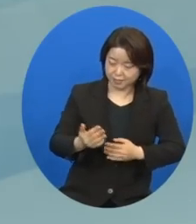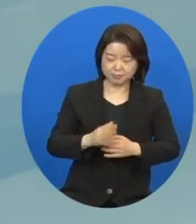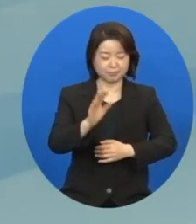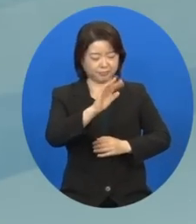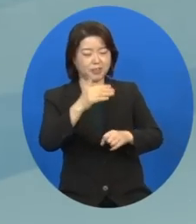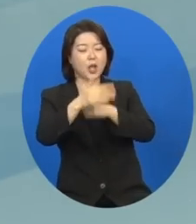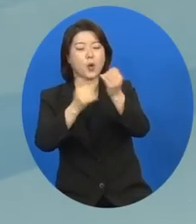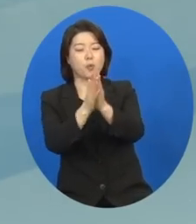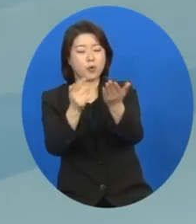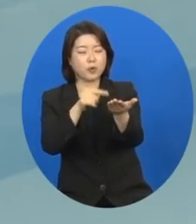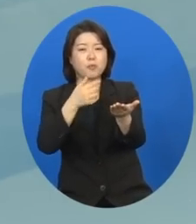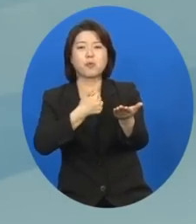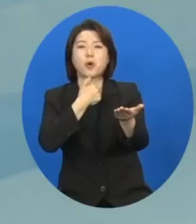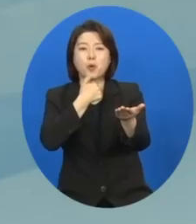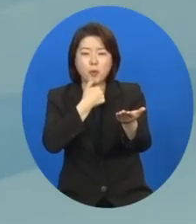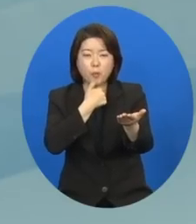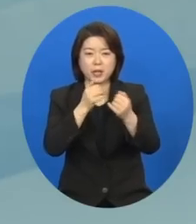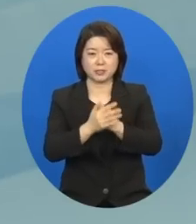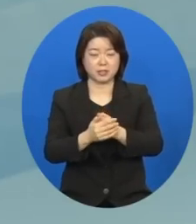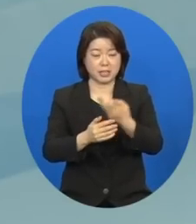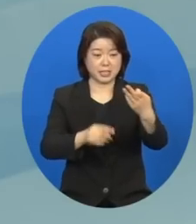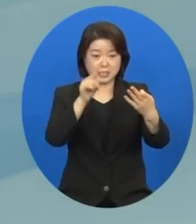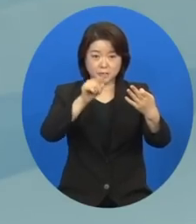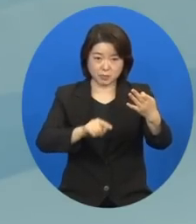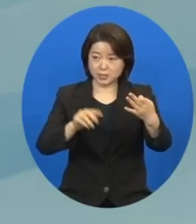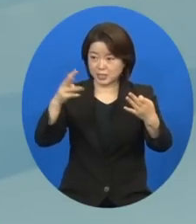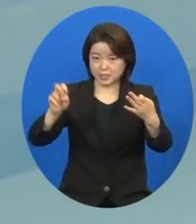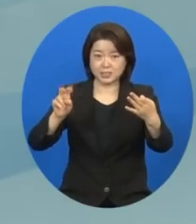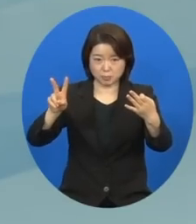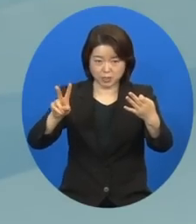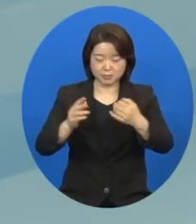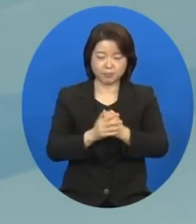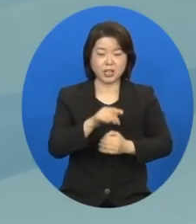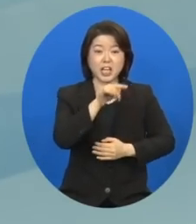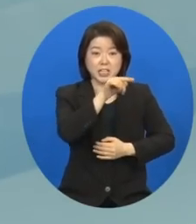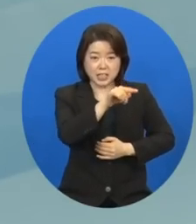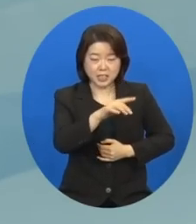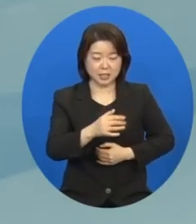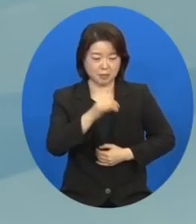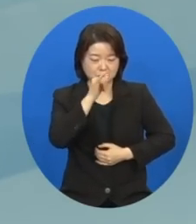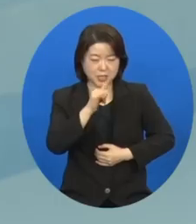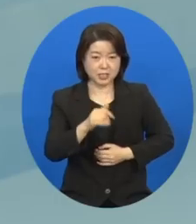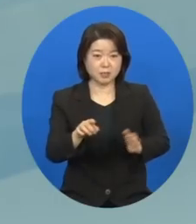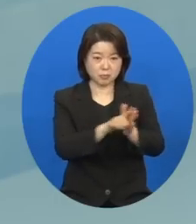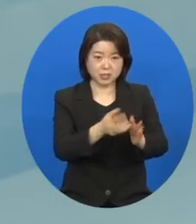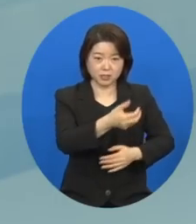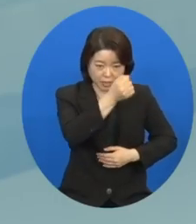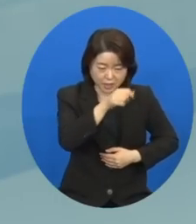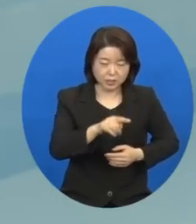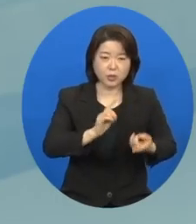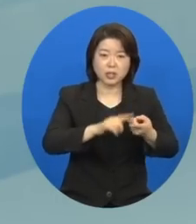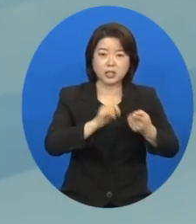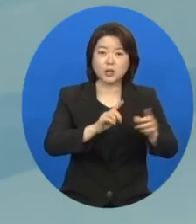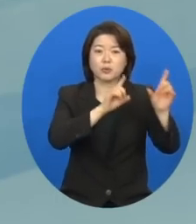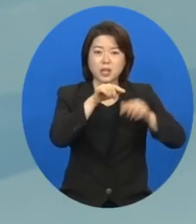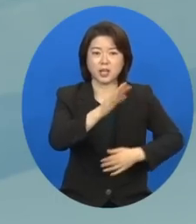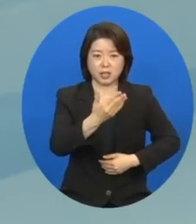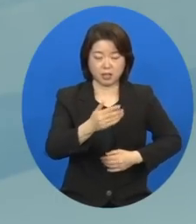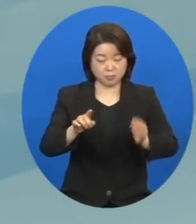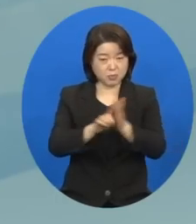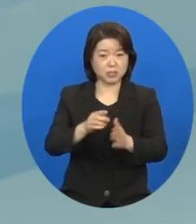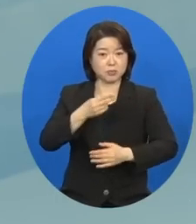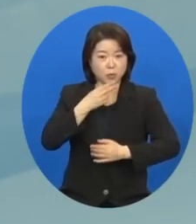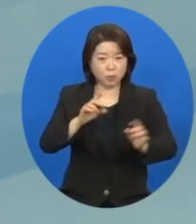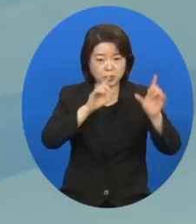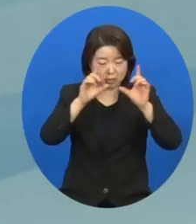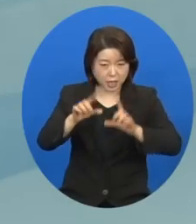로마서 14장 22절에 내게 있는 믿음을 하나님 앞에서 스스로 가지고 있으라 믿음을 따라 하지 아니하는 것은 다 죄니라 라고